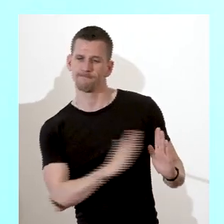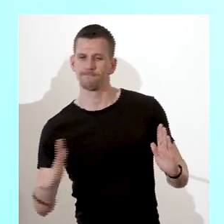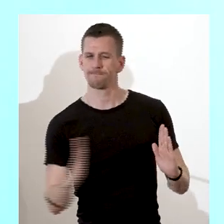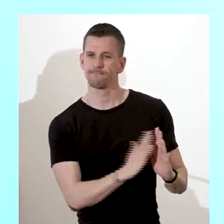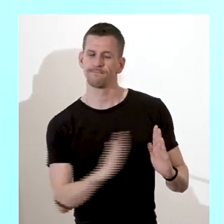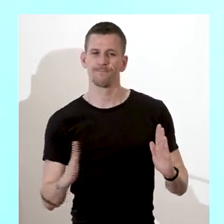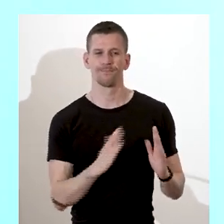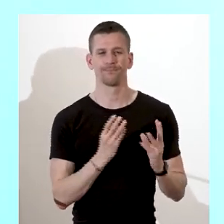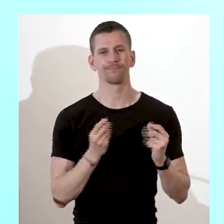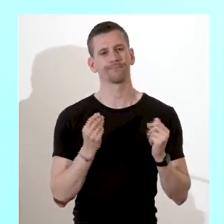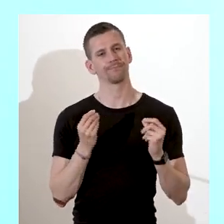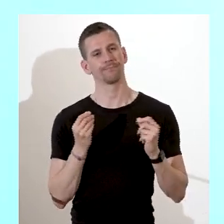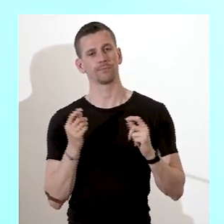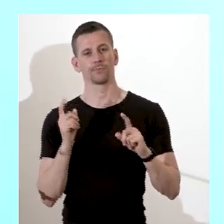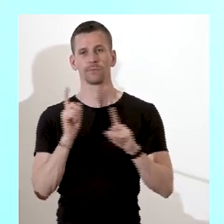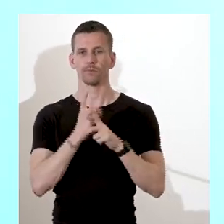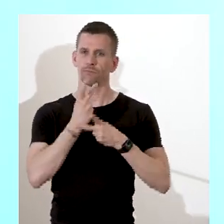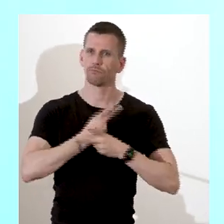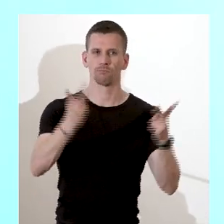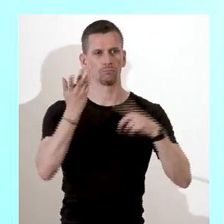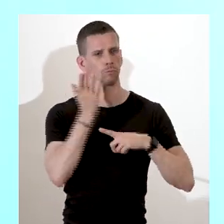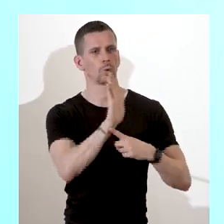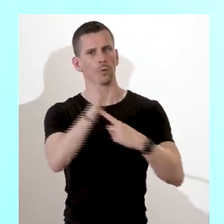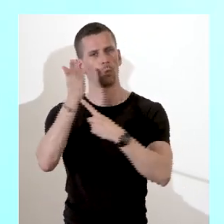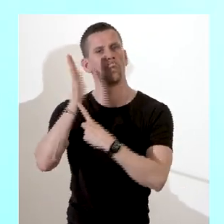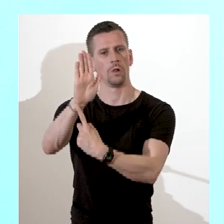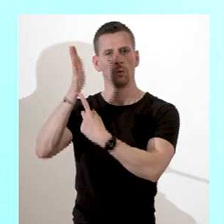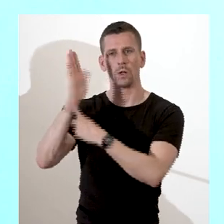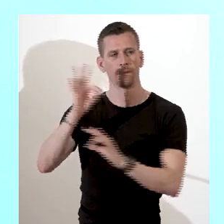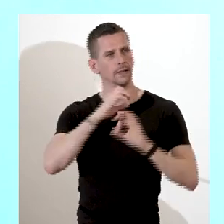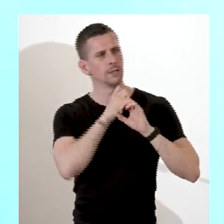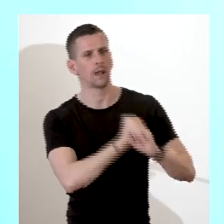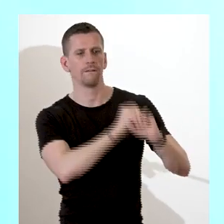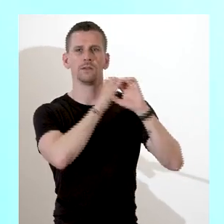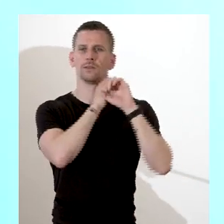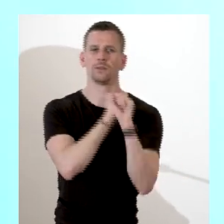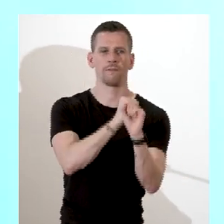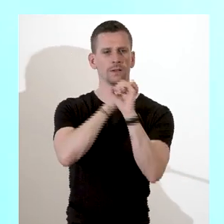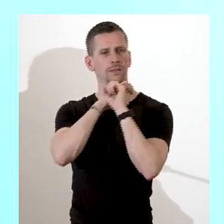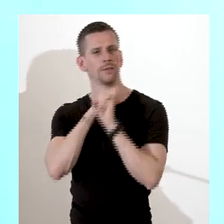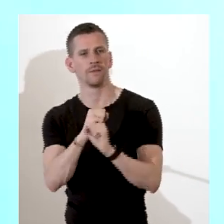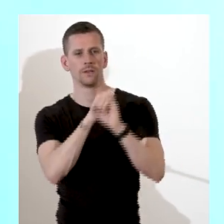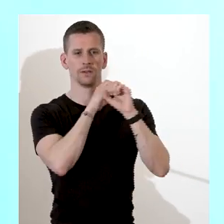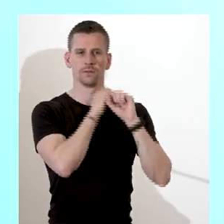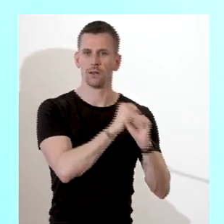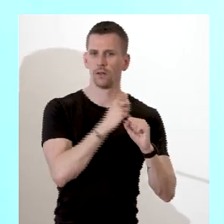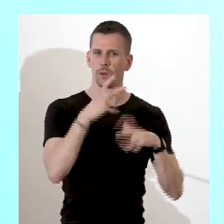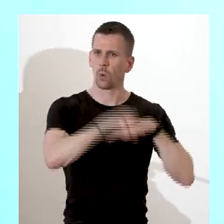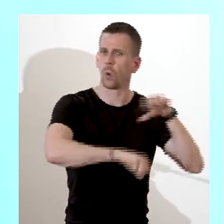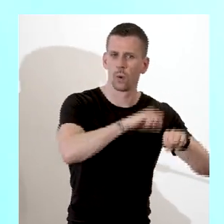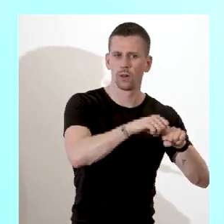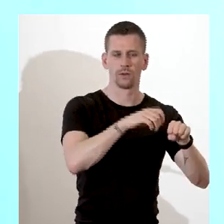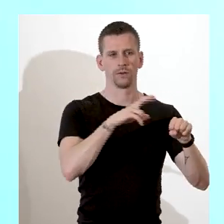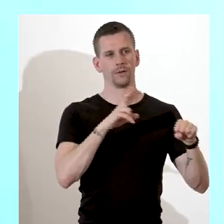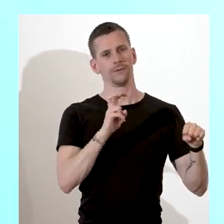à Nantes, que le sort des esclaves dans les colonies françaises est plus enviable que s'ils étaient